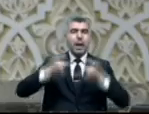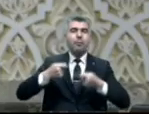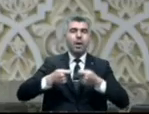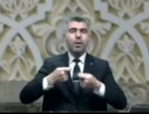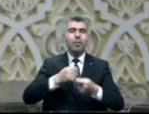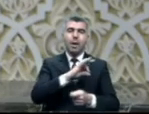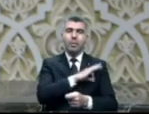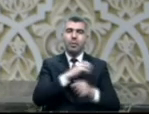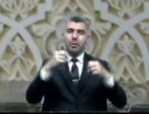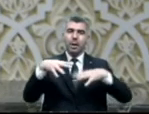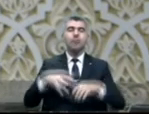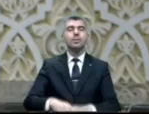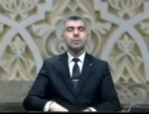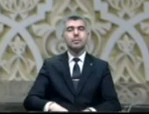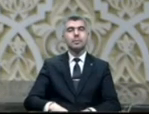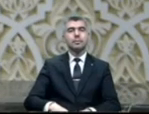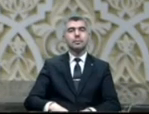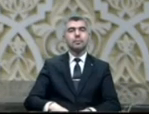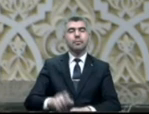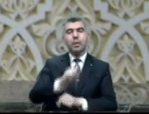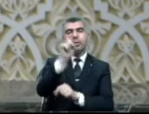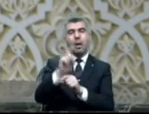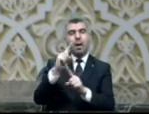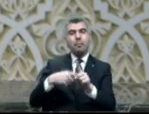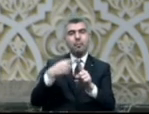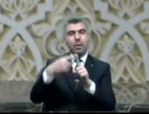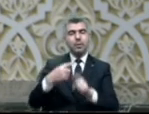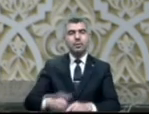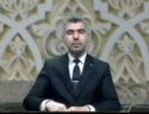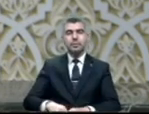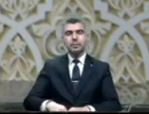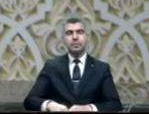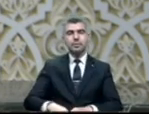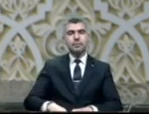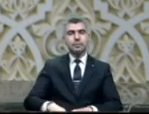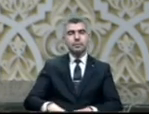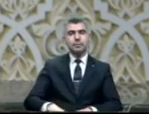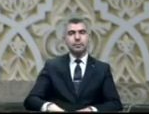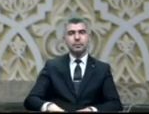ورحمة الله. شكرا السيدة الوزيرة المحترمة. تعقيب الفريق المحترم، تفضلي السيدة المستشارة المحترمة.